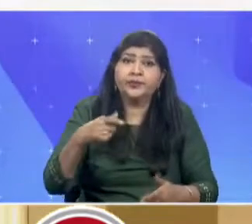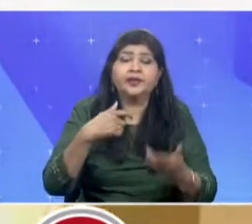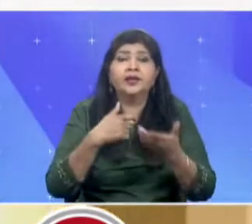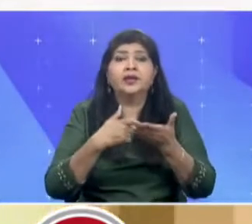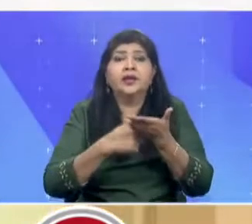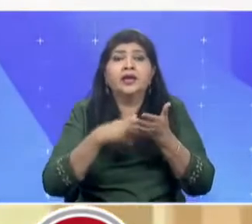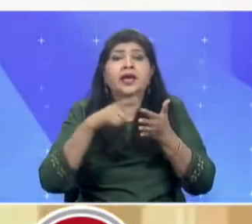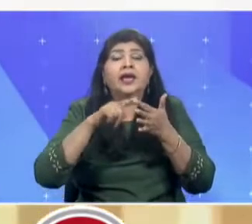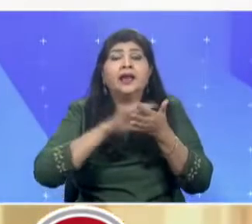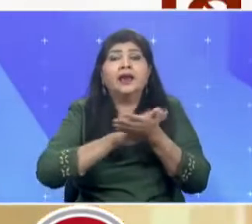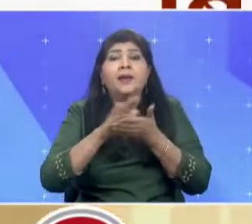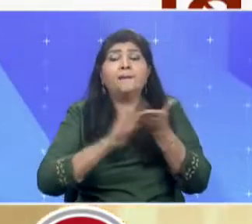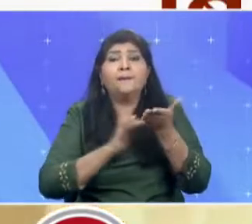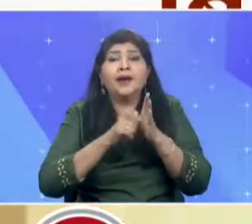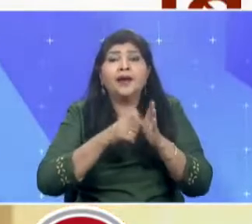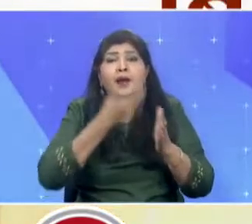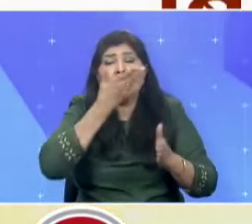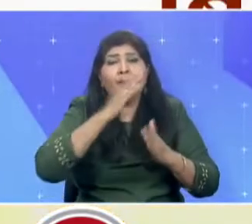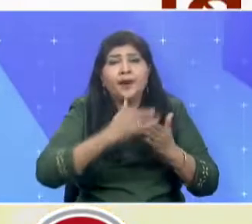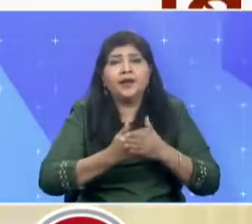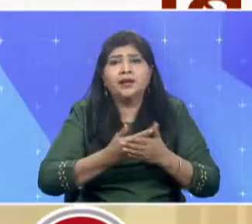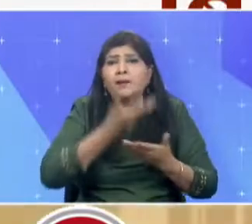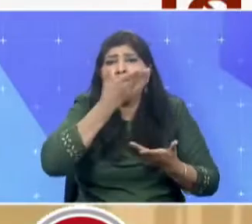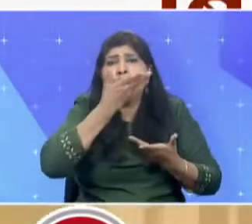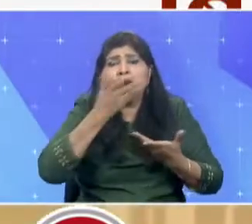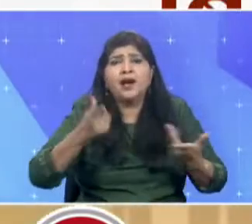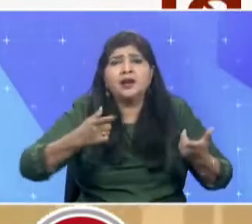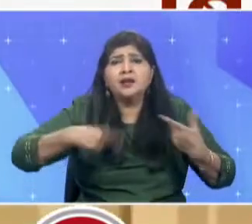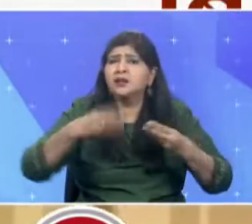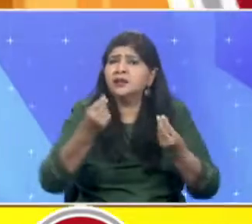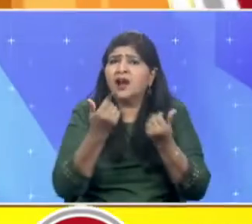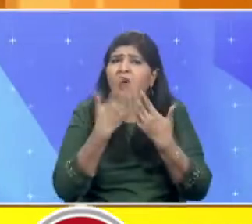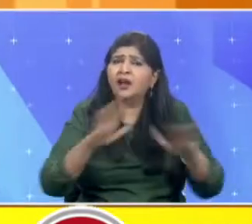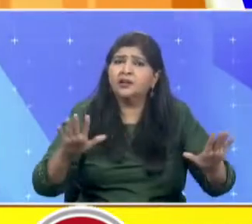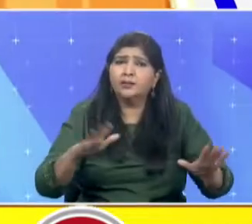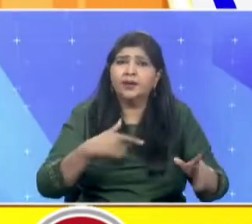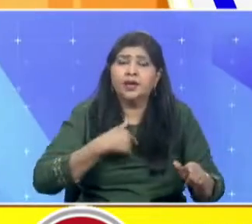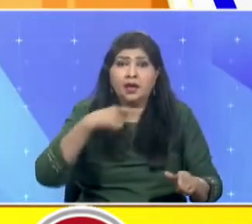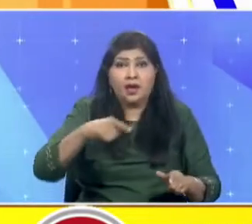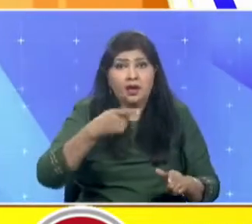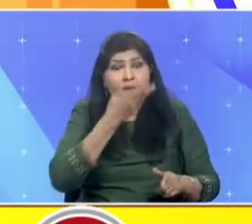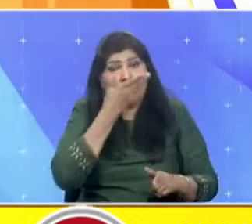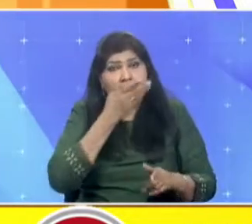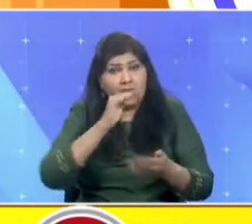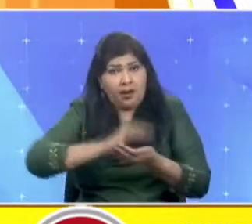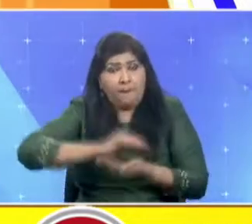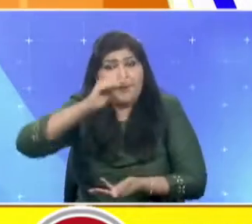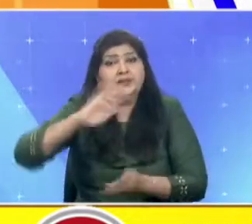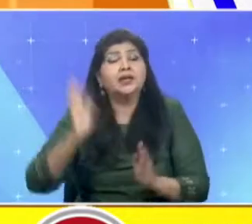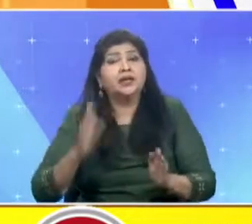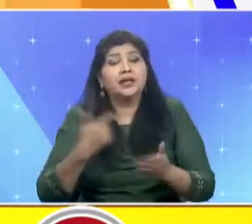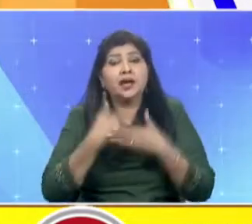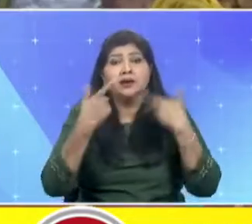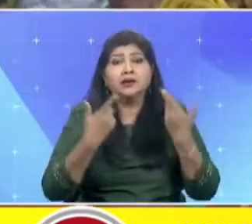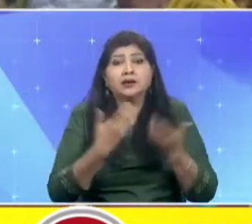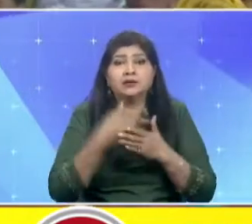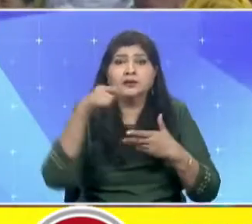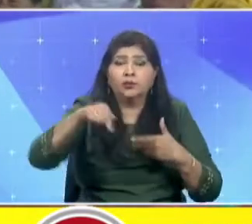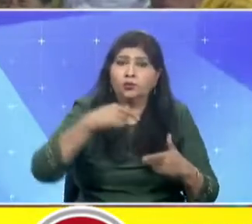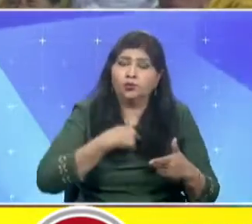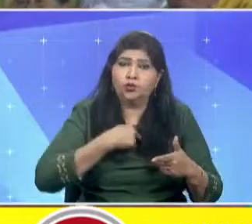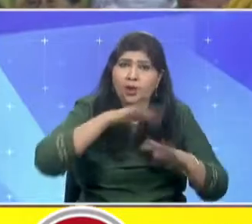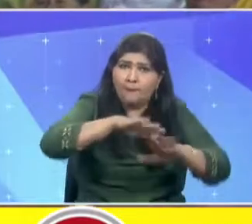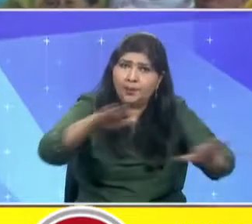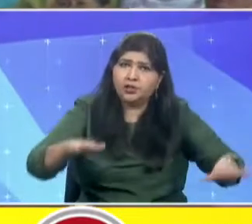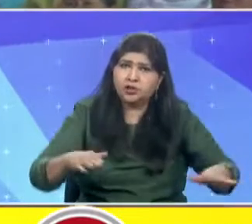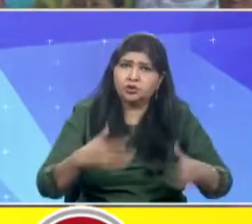रहमन पानी राखिए, बिन पानी सब सुन। और पानी बचाने के इस काम में मुझे